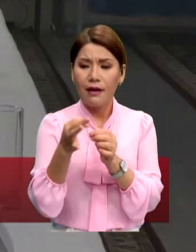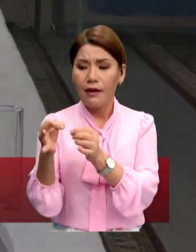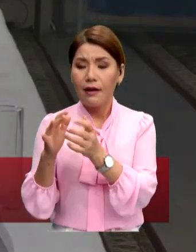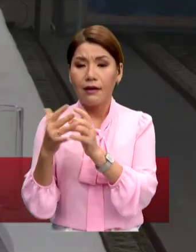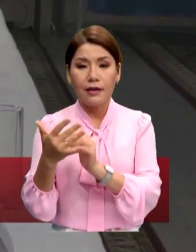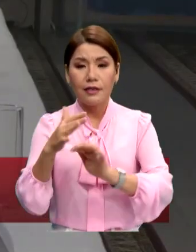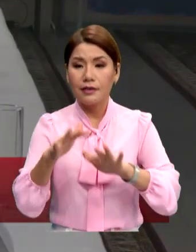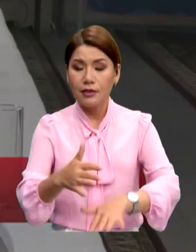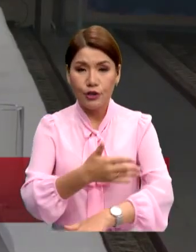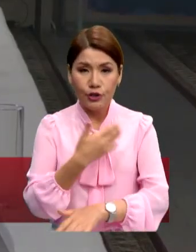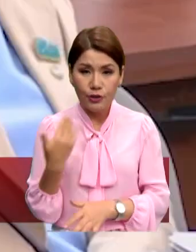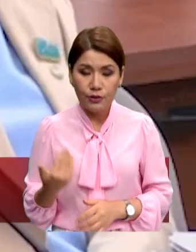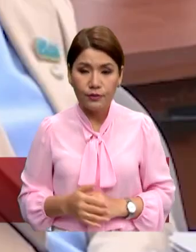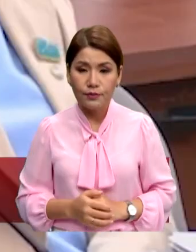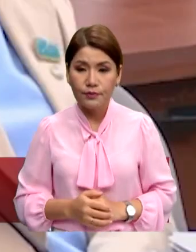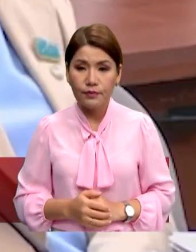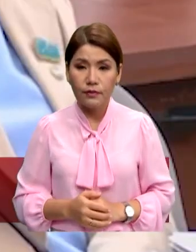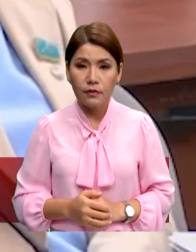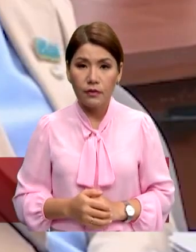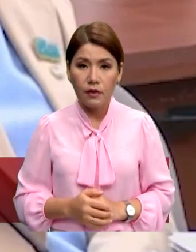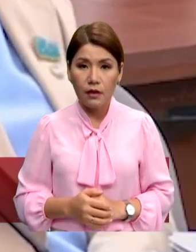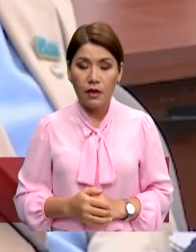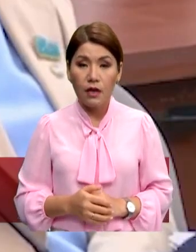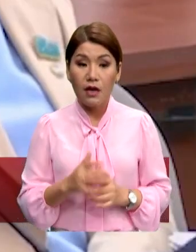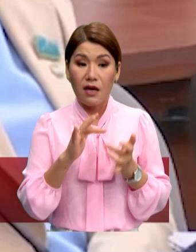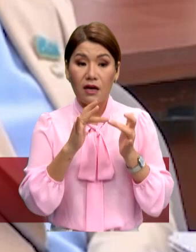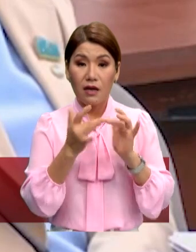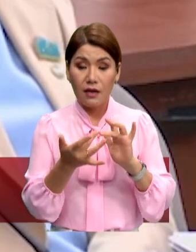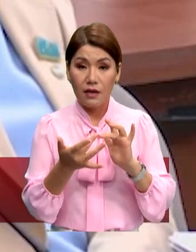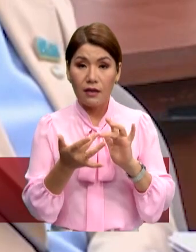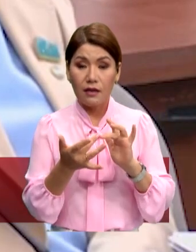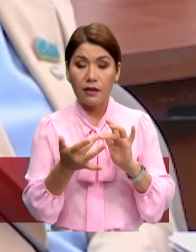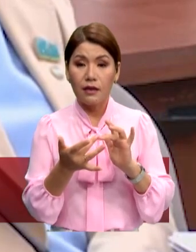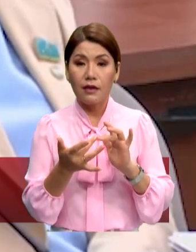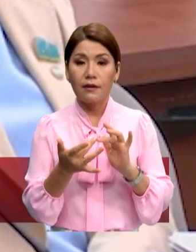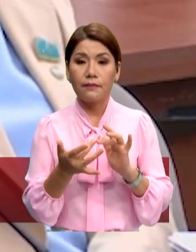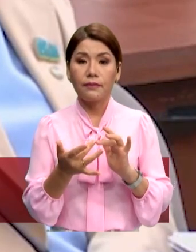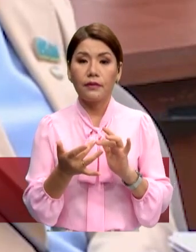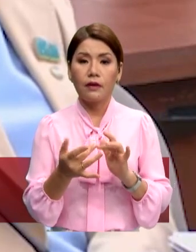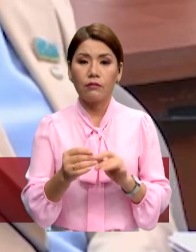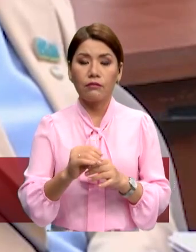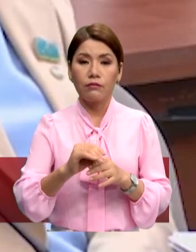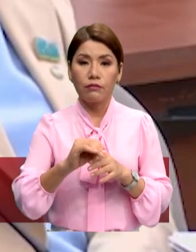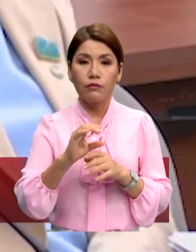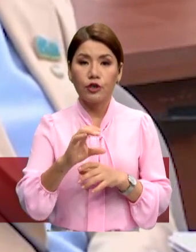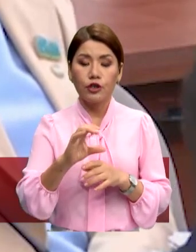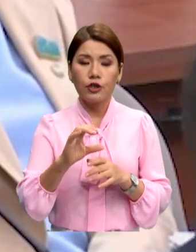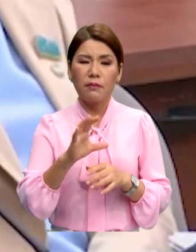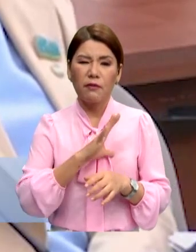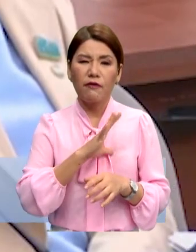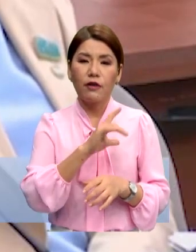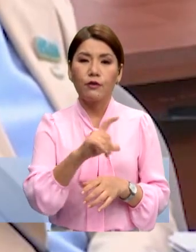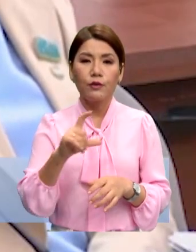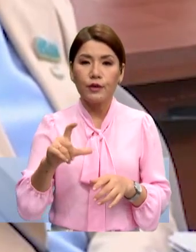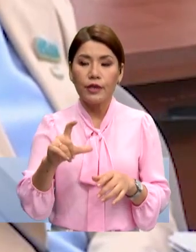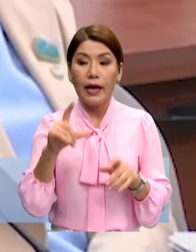избирательном участке. Мына әлеуметтік желіде қарасаңыз, қолында бір бумажаңа пачка Бывает, люди не знают,